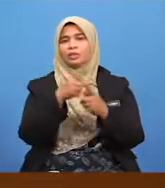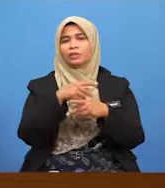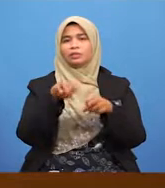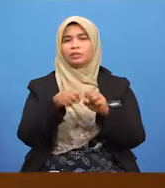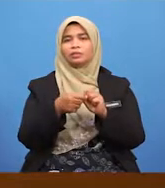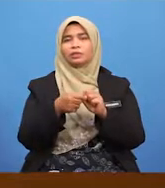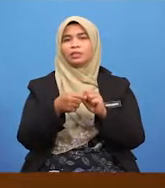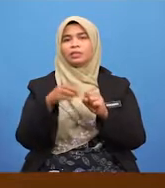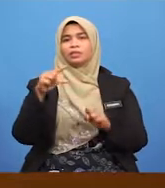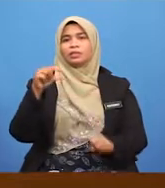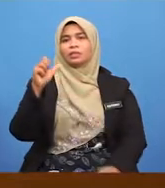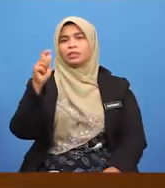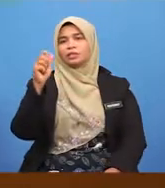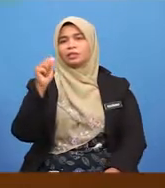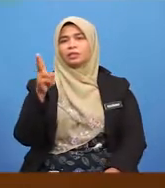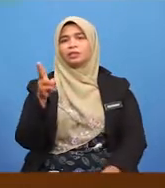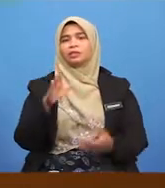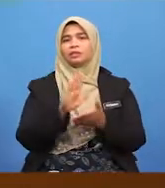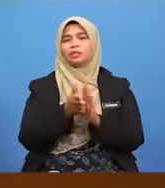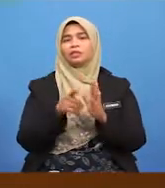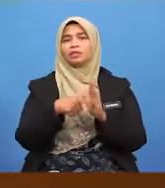supaya getah ini kuku